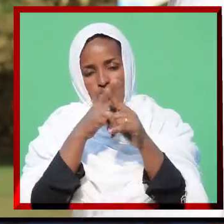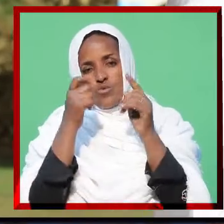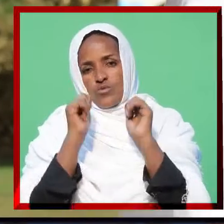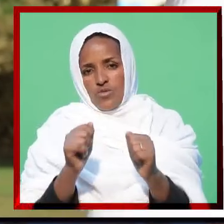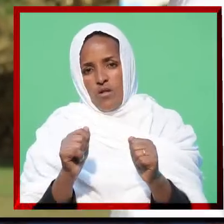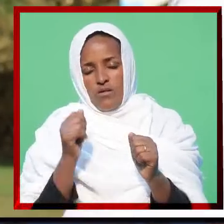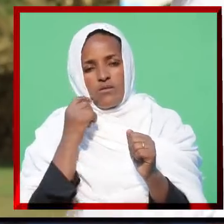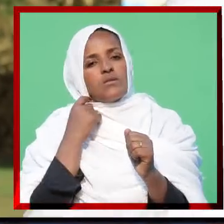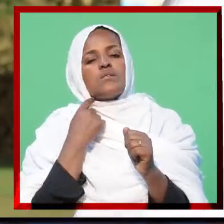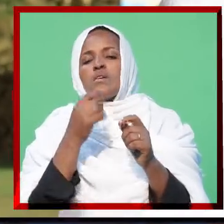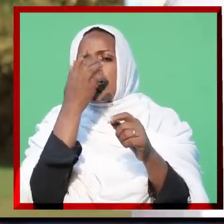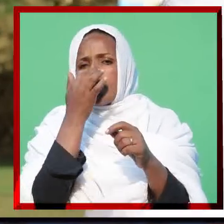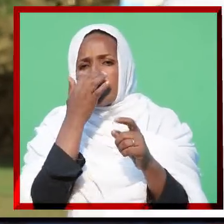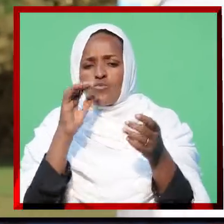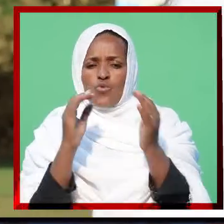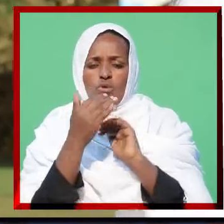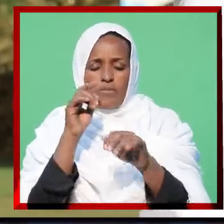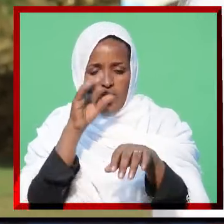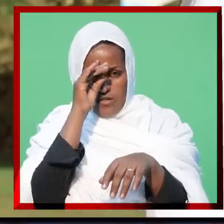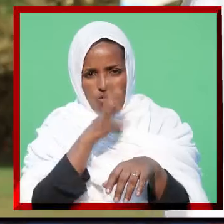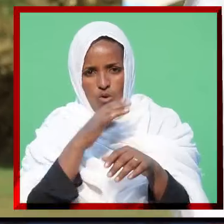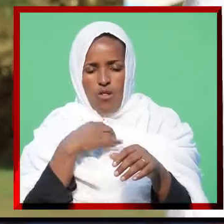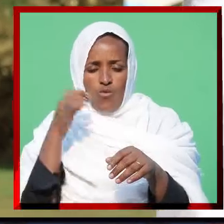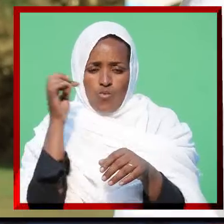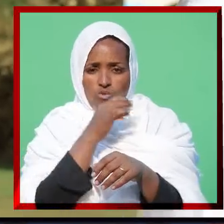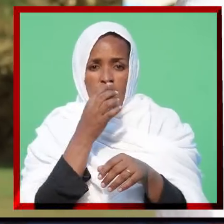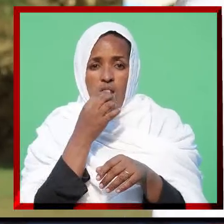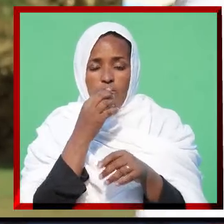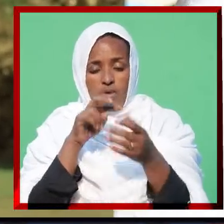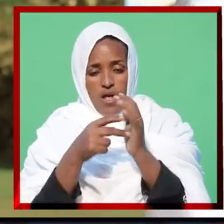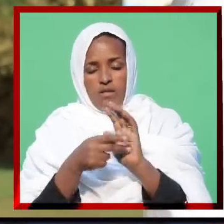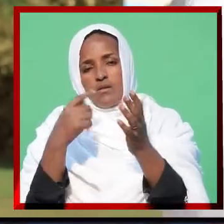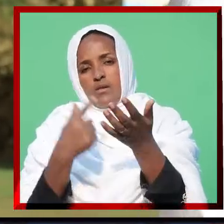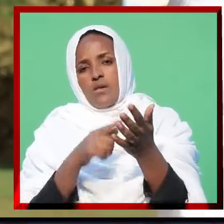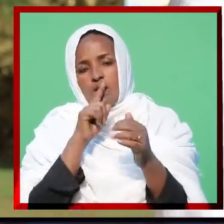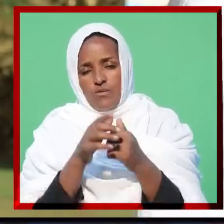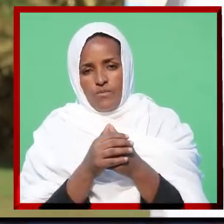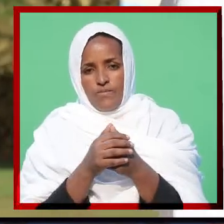ይሄ ልማድ የሆነበት ሰው አለ። ሐሰተኛ ምላስ ማለት ይሄ ነው።